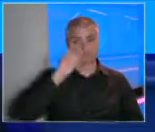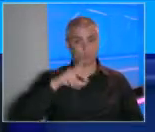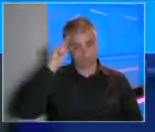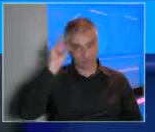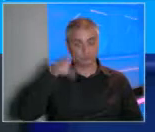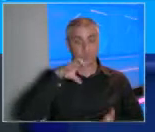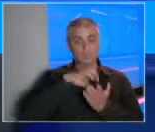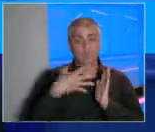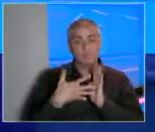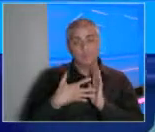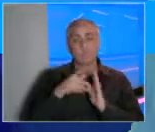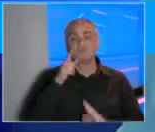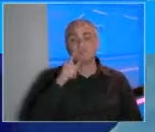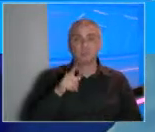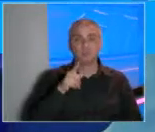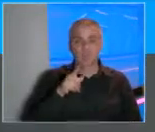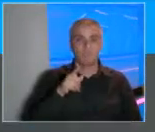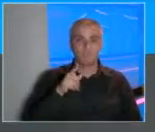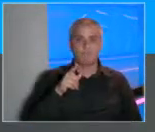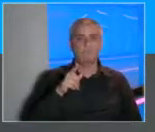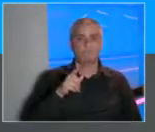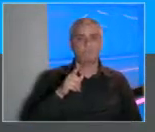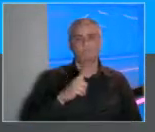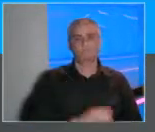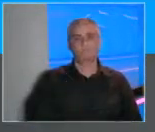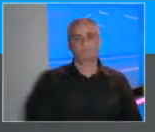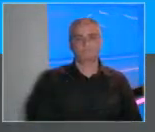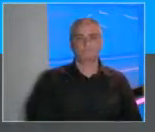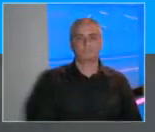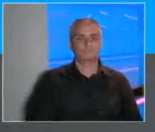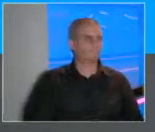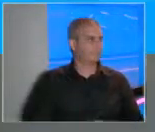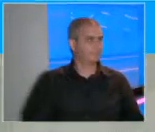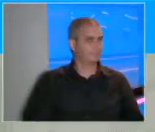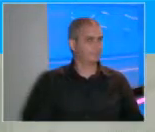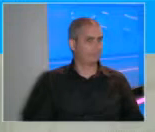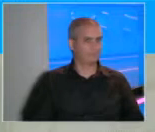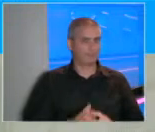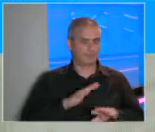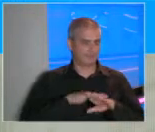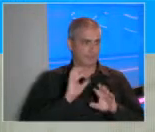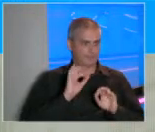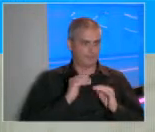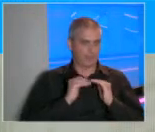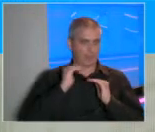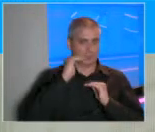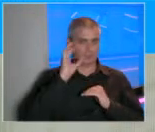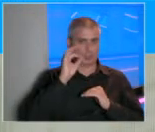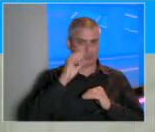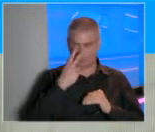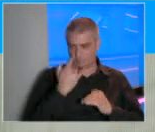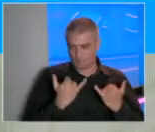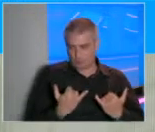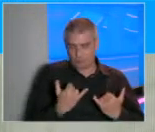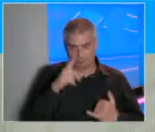נכון, בדרום תל אביב, ושם נדגמים. אנחנו, כי באמת העלייה, סליחה שאני כותב אותך, העלייה שנצפית